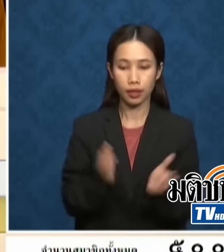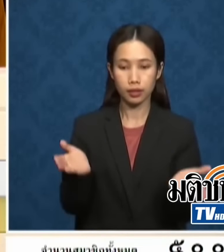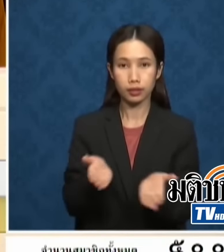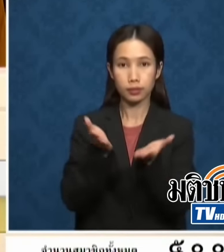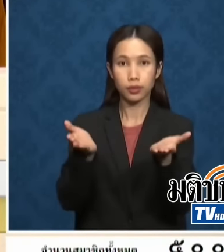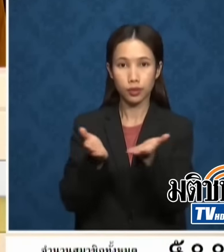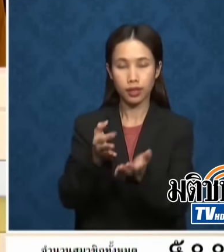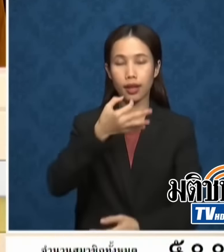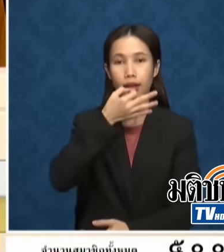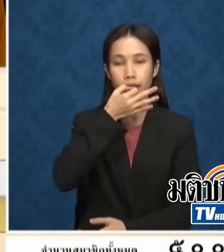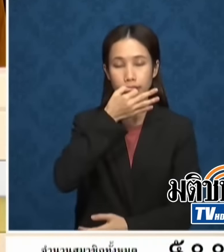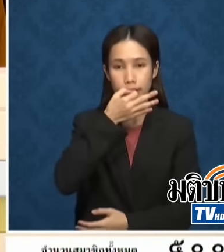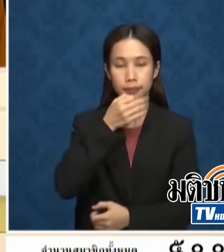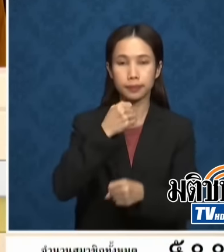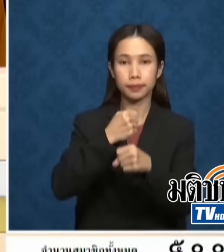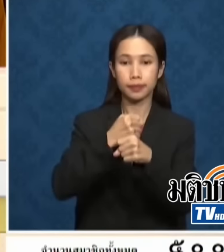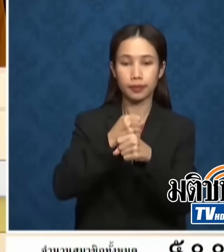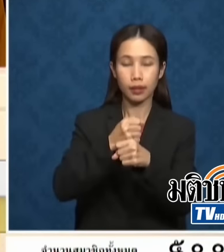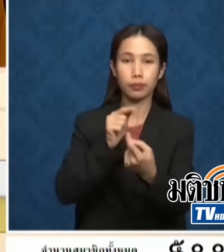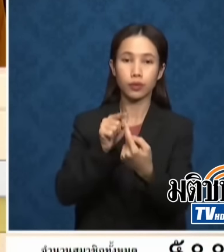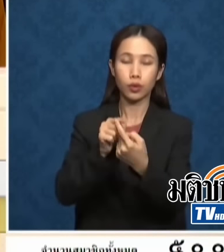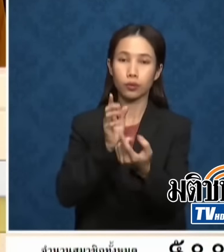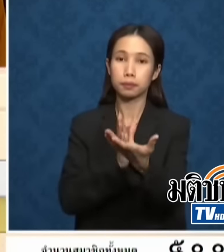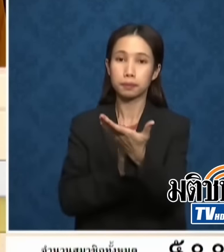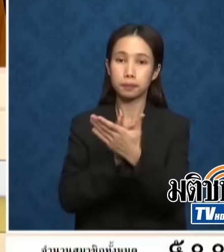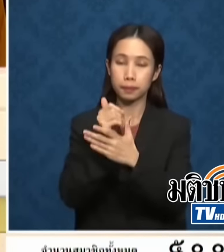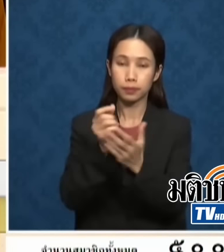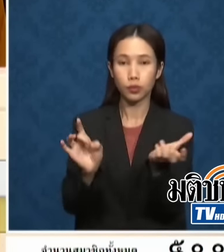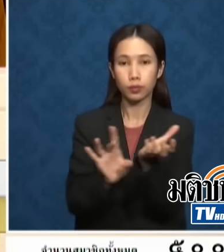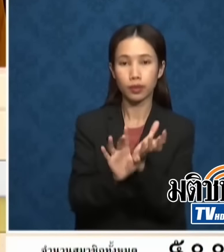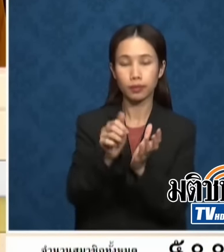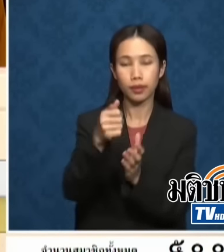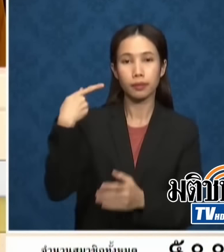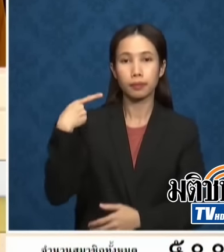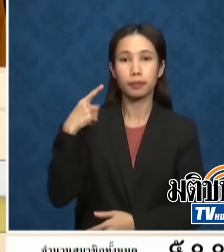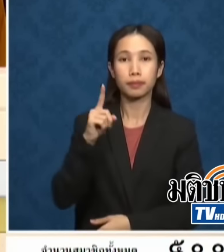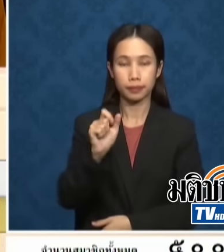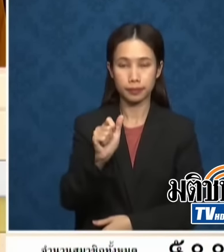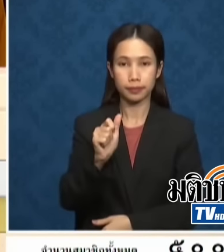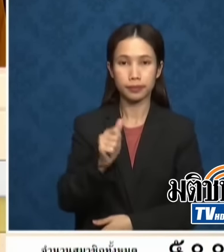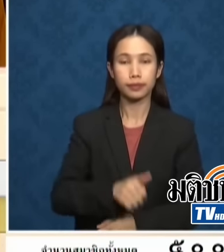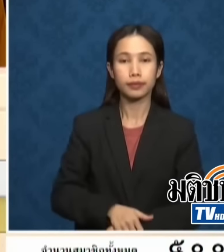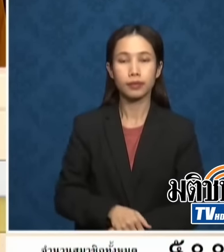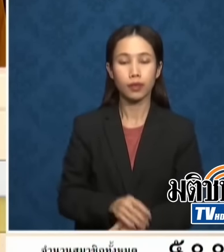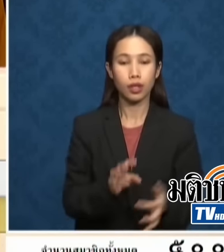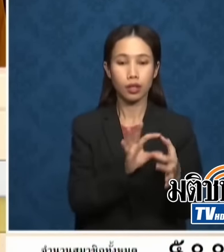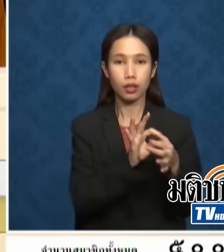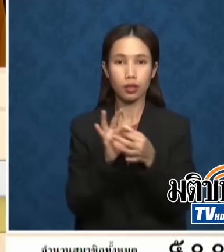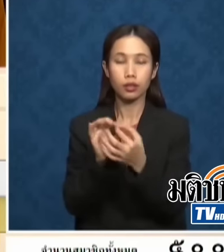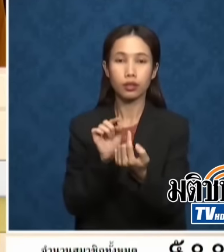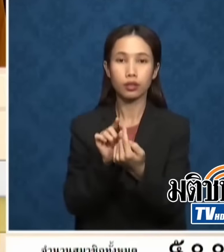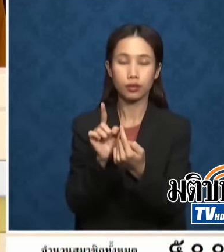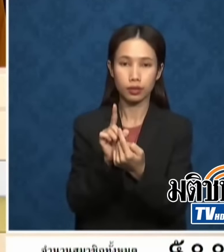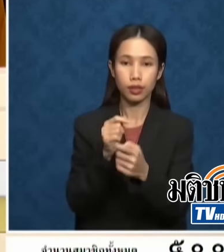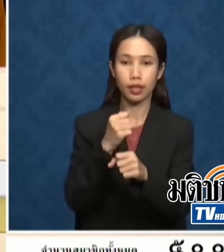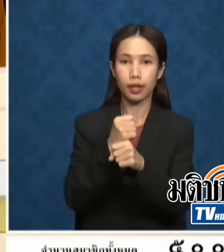กอบอาชีพประมงให้เป็นไปอย่างมีประสิทธิภาพและเกิดประโยชน์สูงสุดโดยสอดคล้องกับก